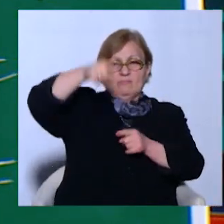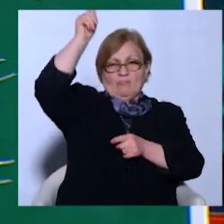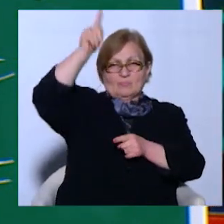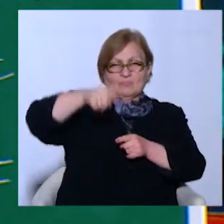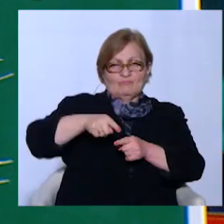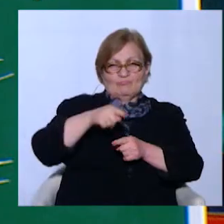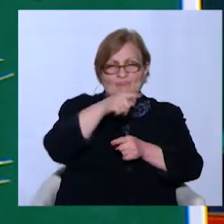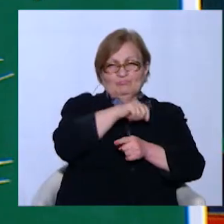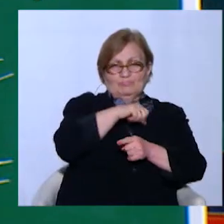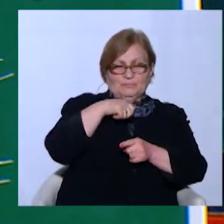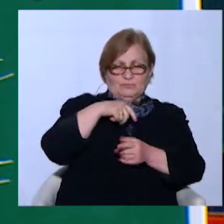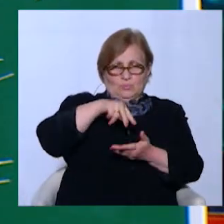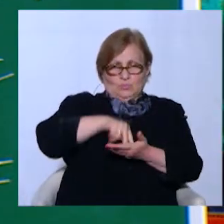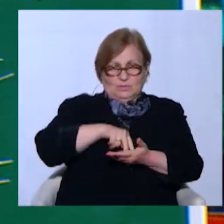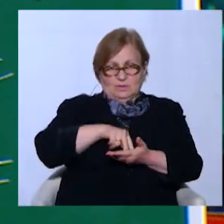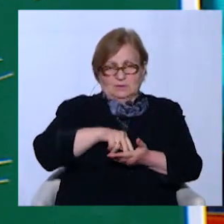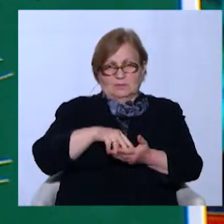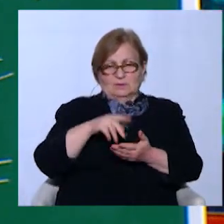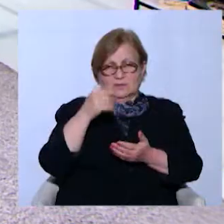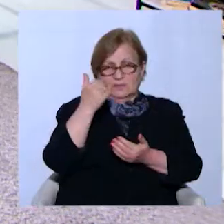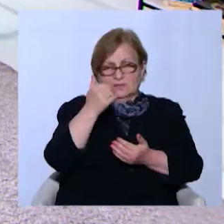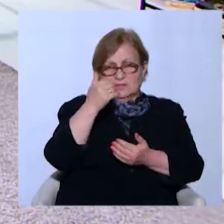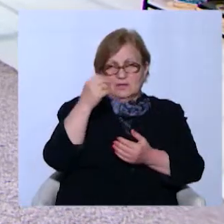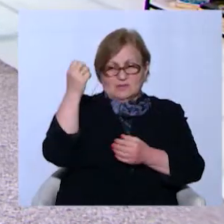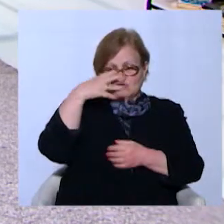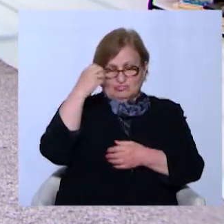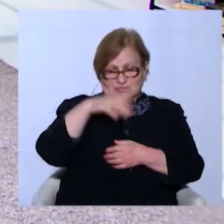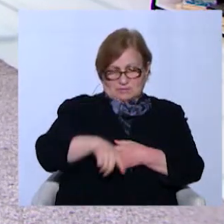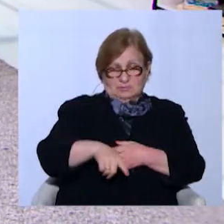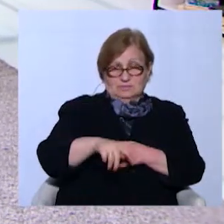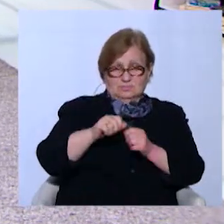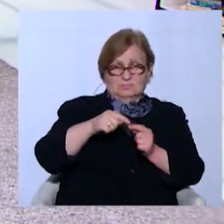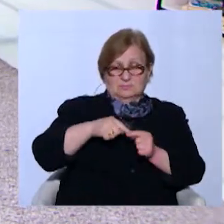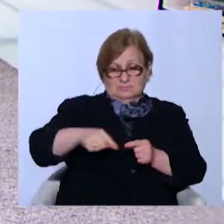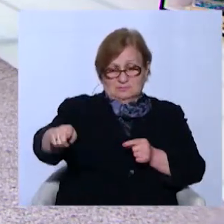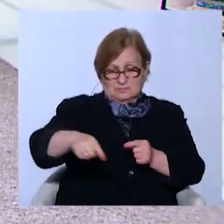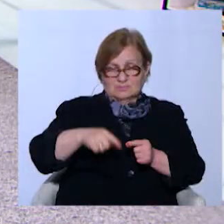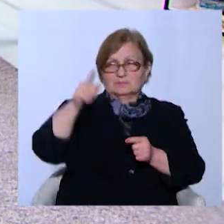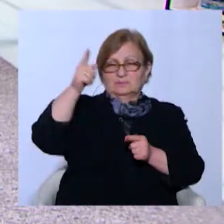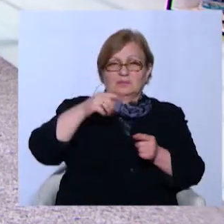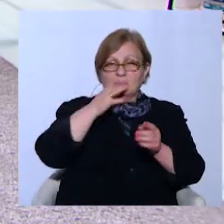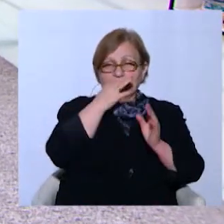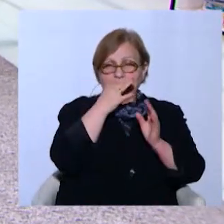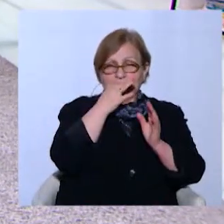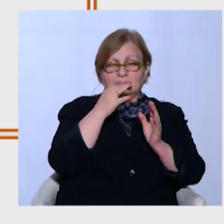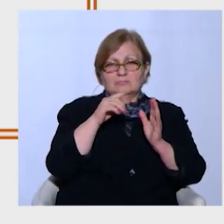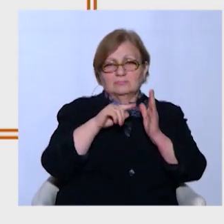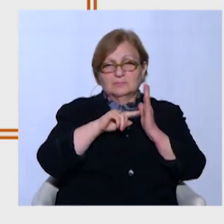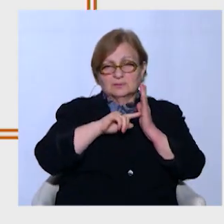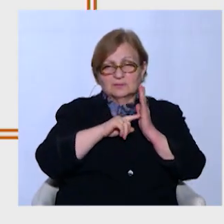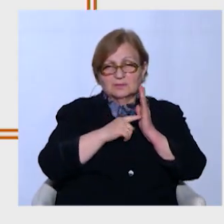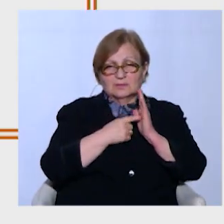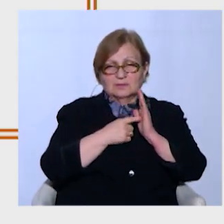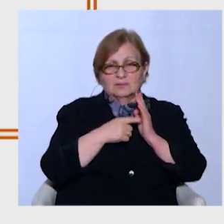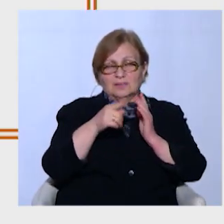აბა დადექით მის წინ, თქვენი ჩრდილი და თქვენი სიმაღლე გამოთვალეთ შენობის ჩრდილი, აი როგორც აქ არის. აი ნახეთ და